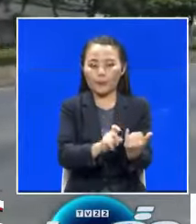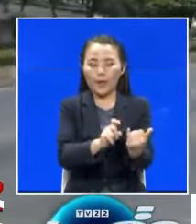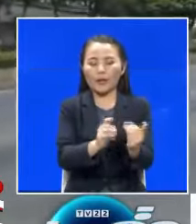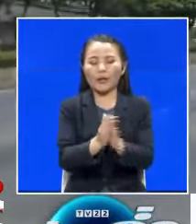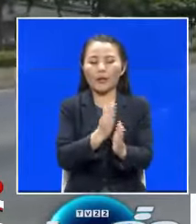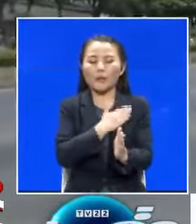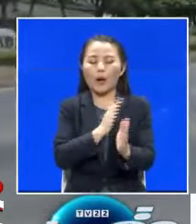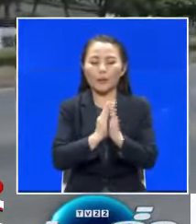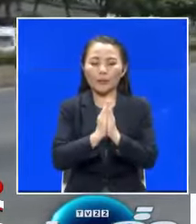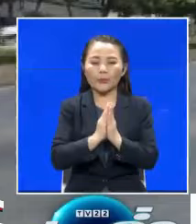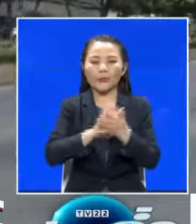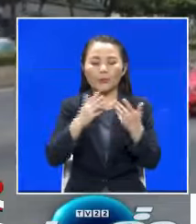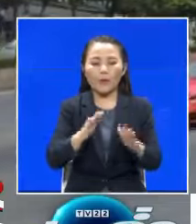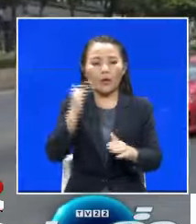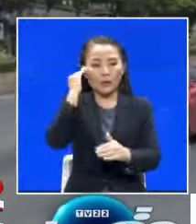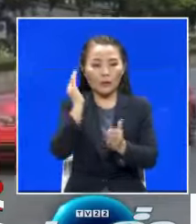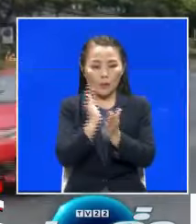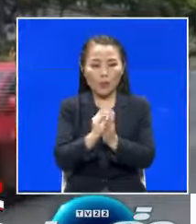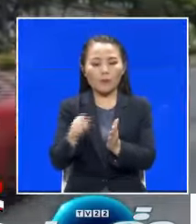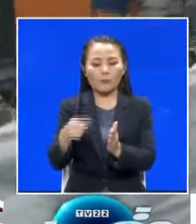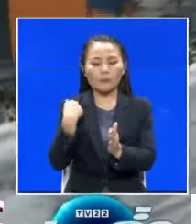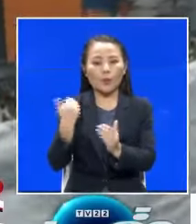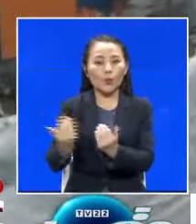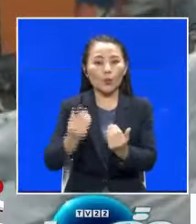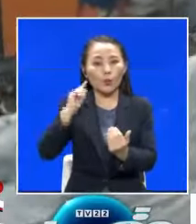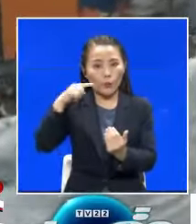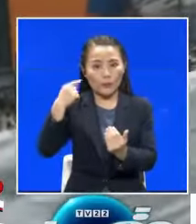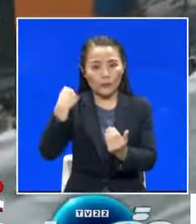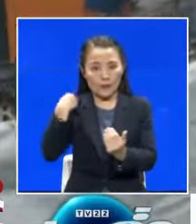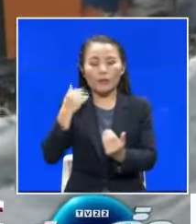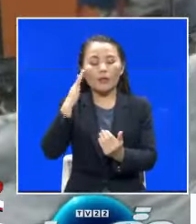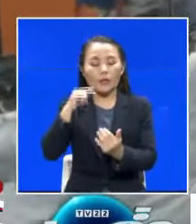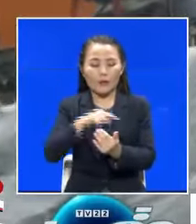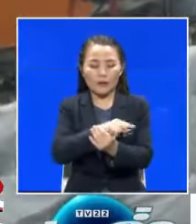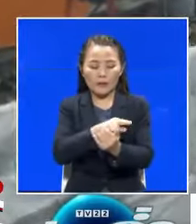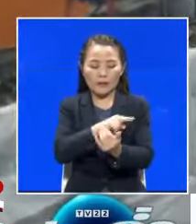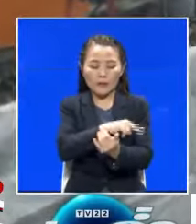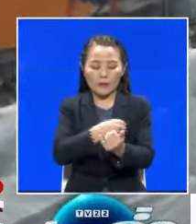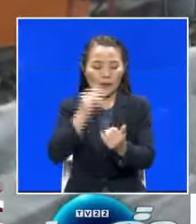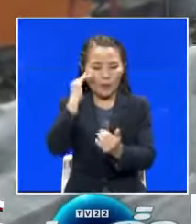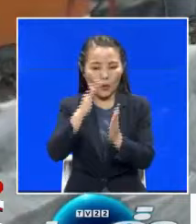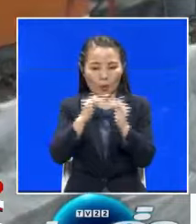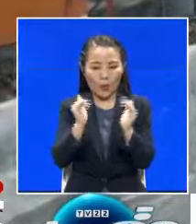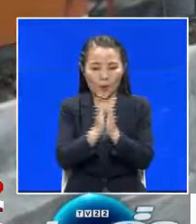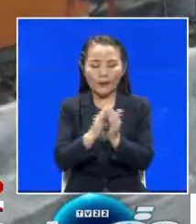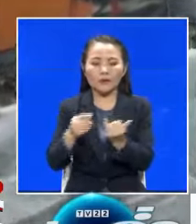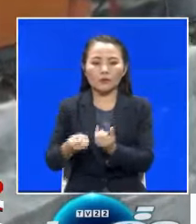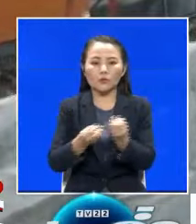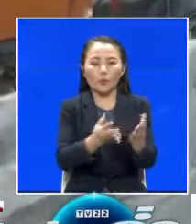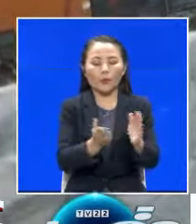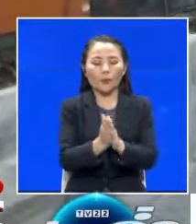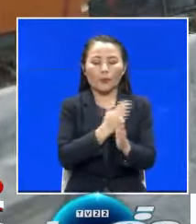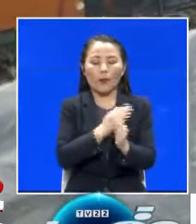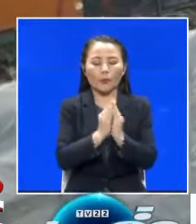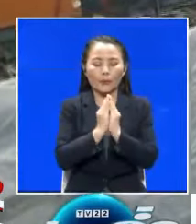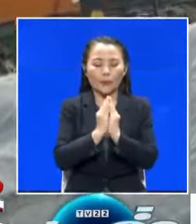เนื่องจากว่าจ่าสิบตำรวจณัฐพงศ์มีลูกสาวอยู่ด้วยจะนำร่างไปตั้งสวดอภิธรรมที่วัดตรีทศเทพเป็นเวลา3วัน